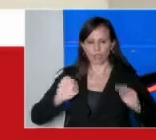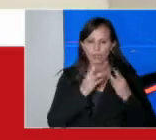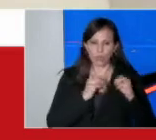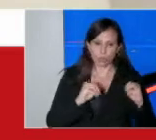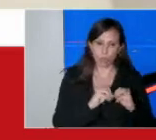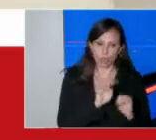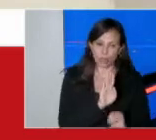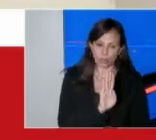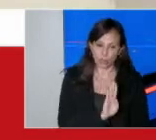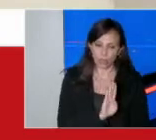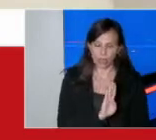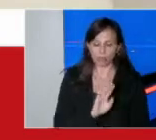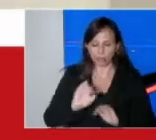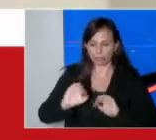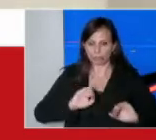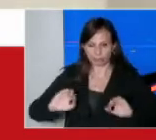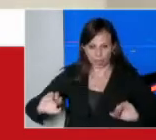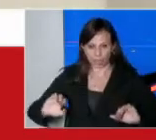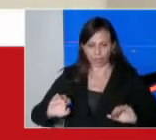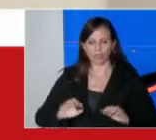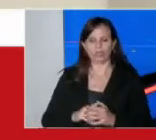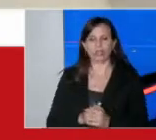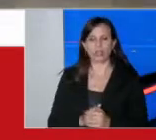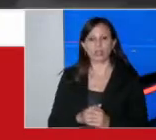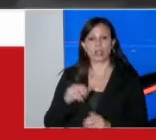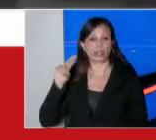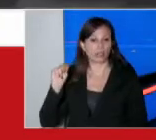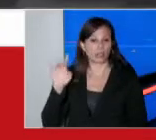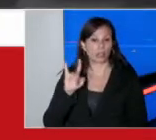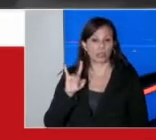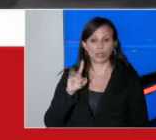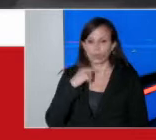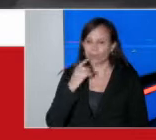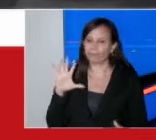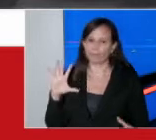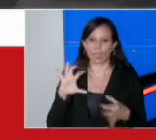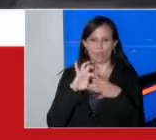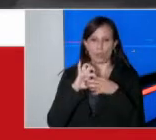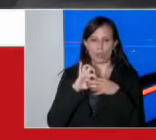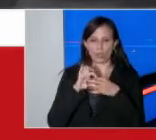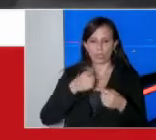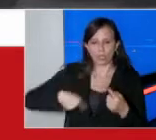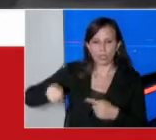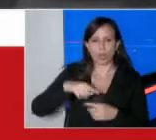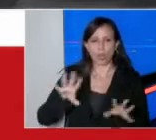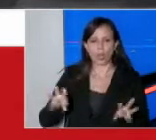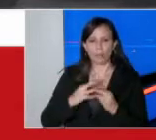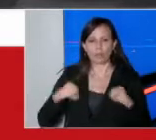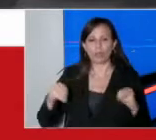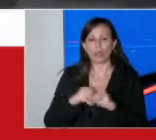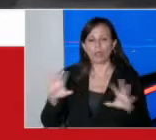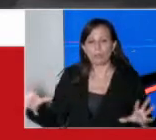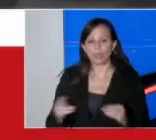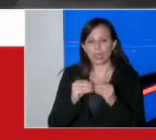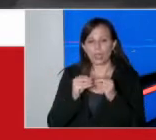משפחת נתניהו למרכיביה. נכון. למעשה בא נלחפץ ומחבר חזרה את הישות הזאת שהופרדה בכתב האישום,